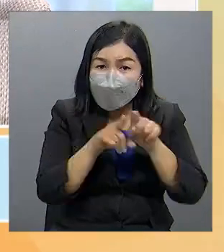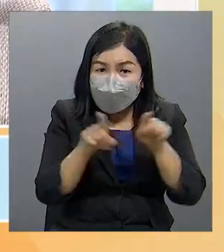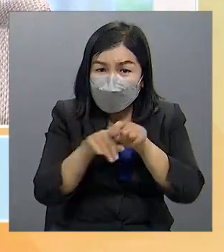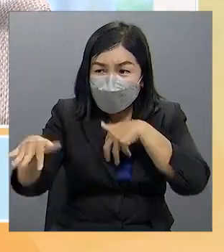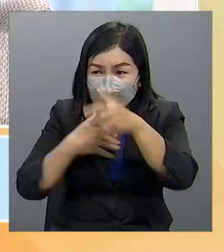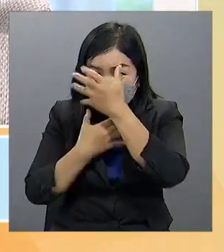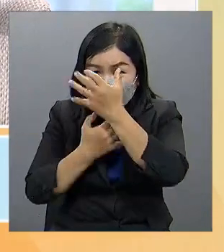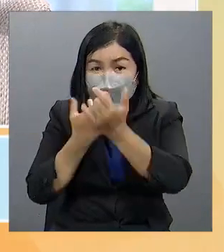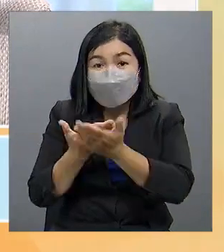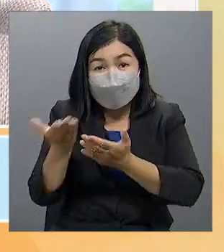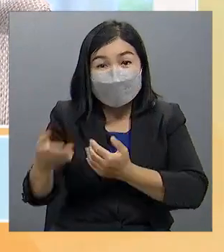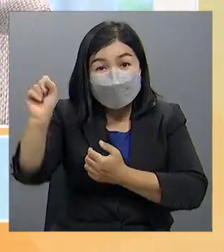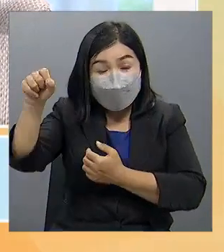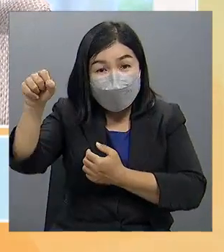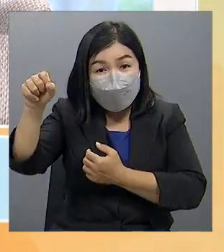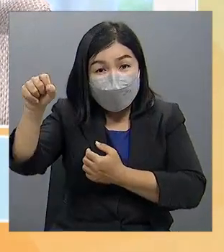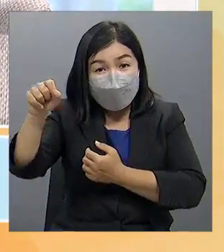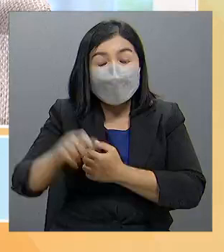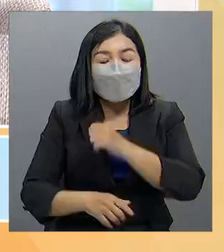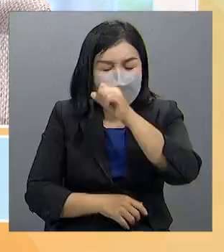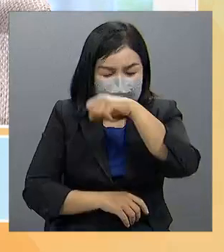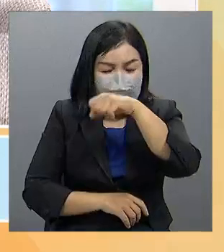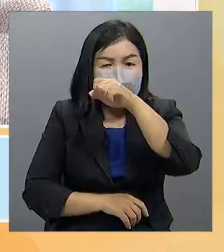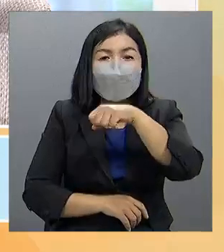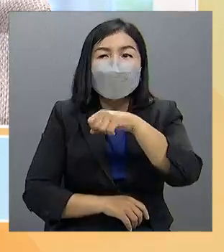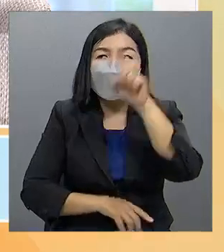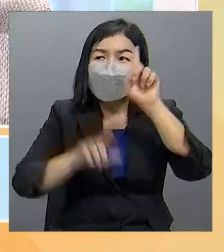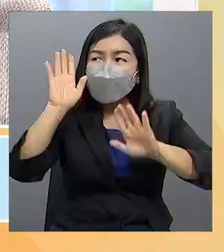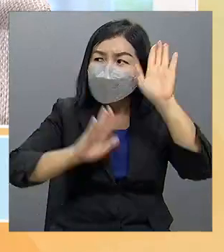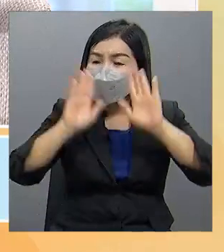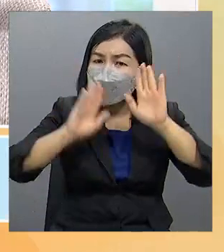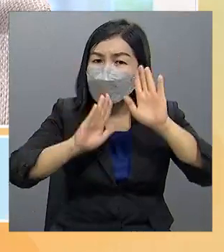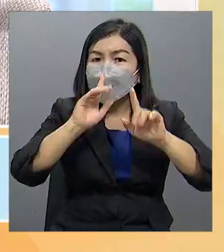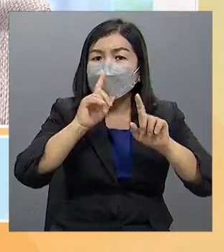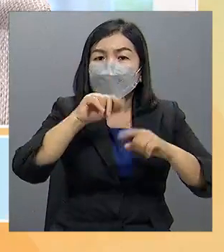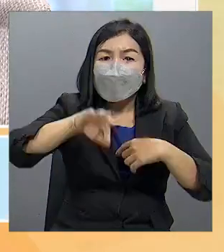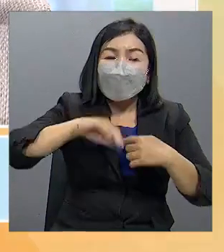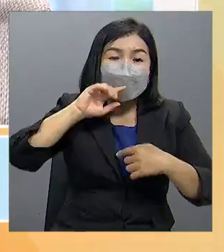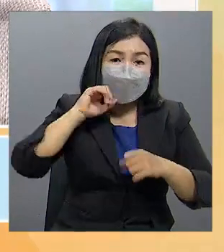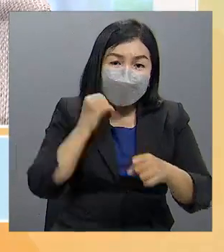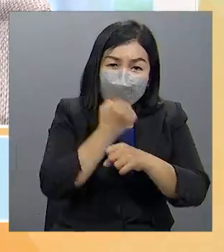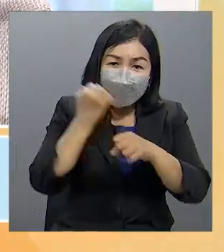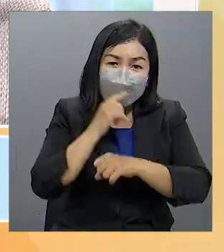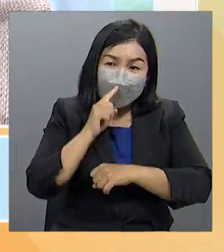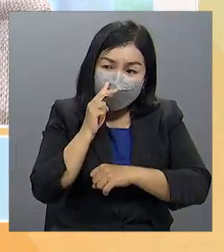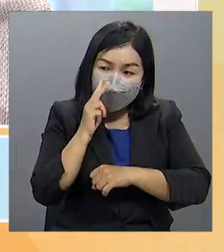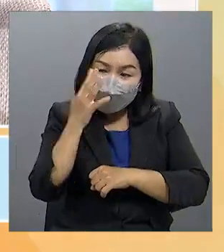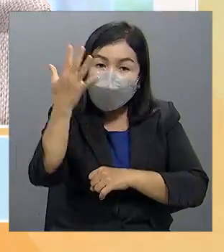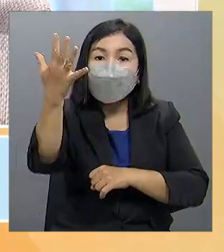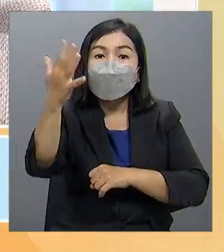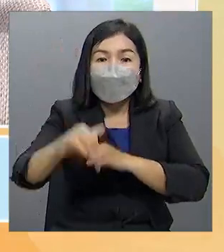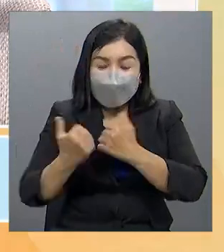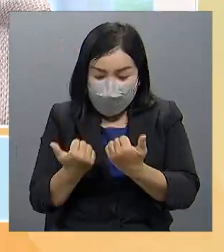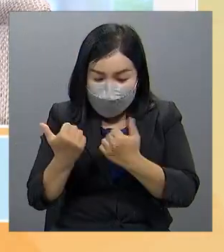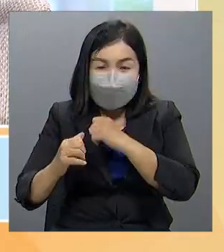นะคะ ใช่ครับก็ประมาณ 4-5 รอบเนี่ยฮะแต่รอบนี้รอบที่6จะทำ